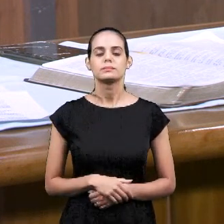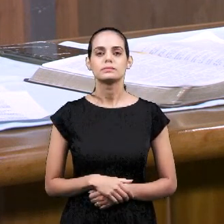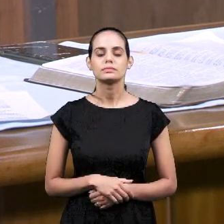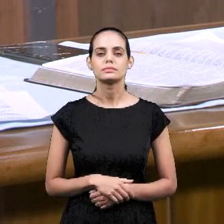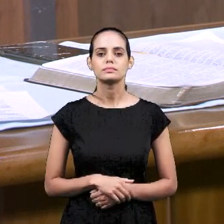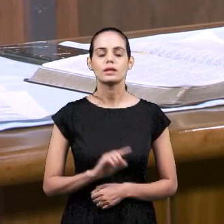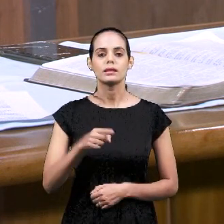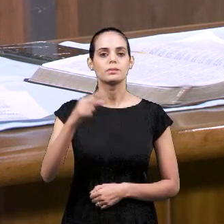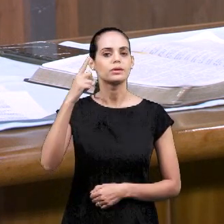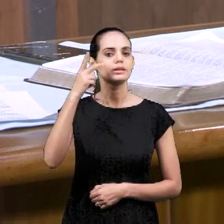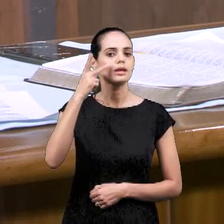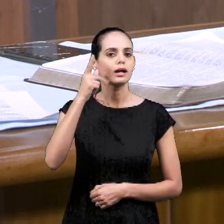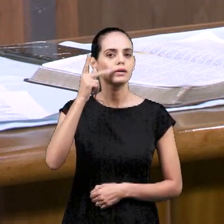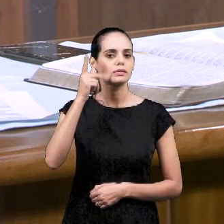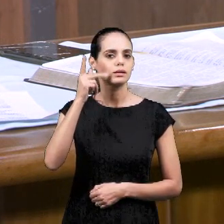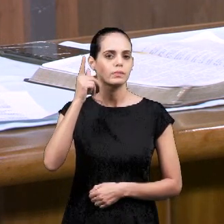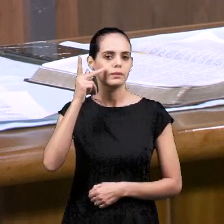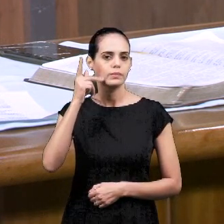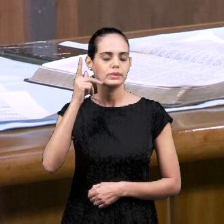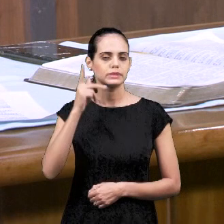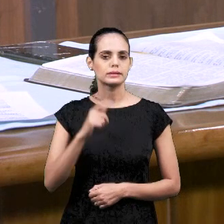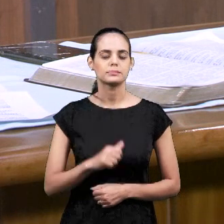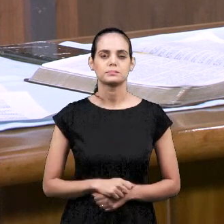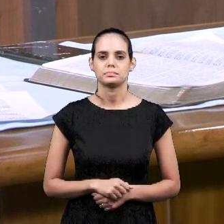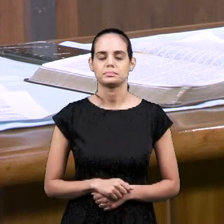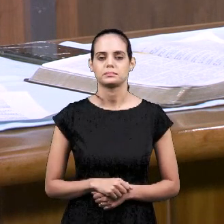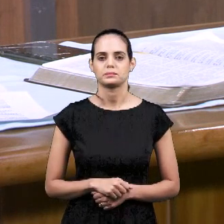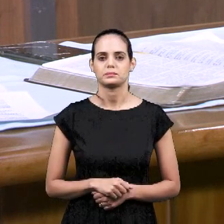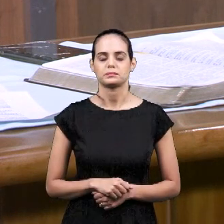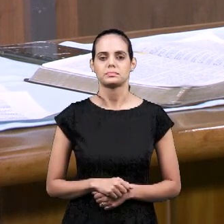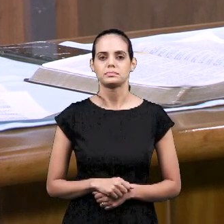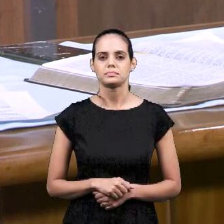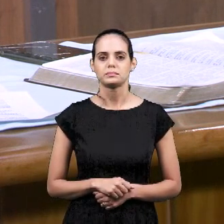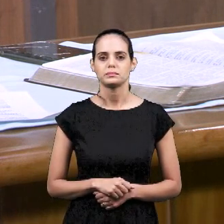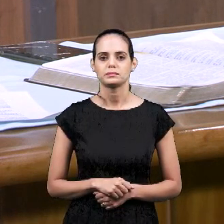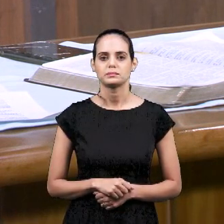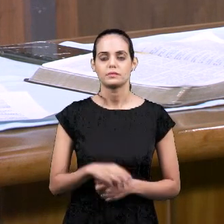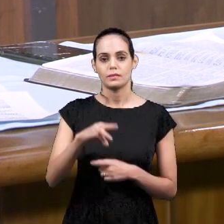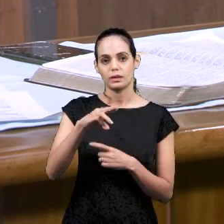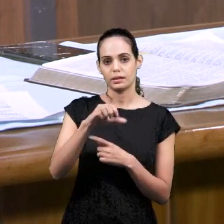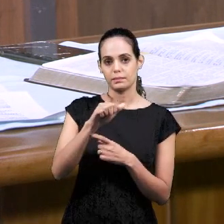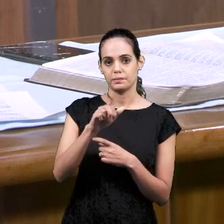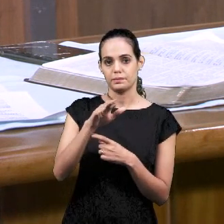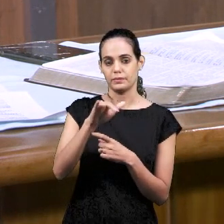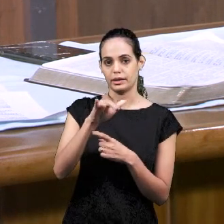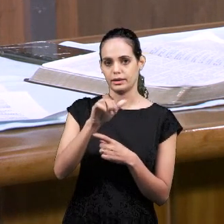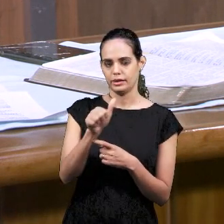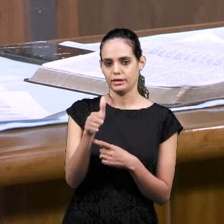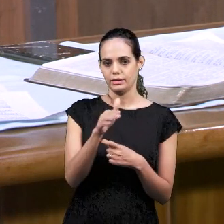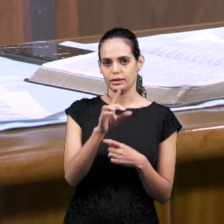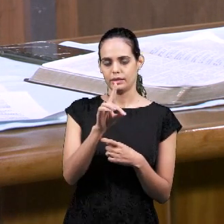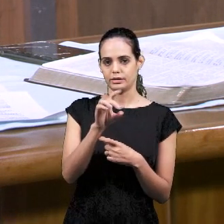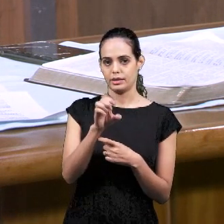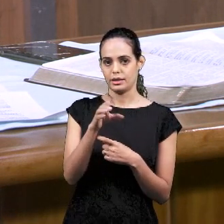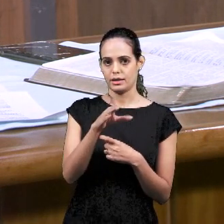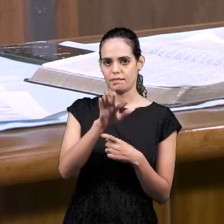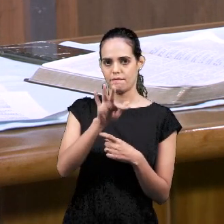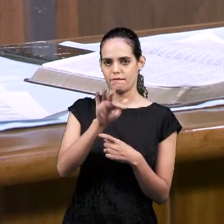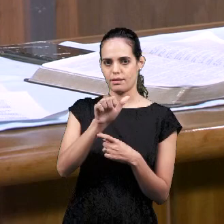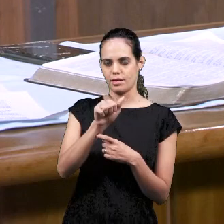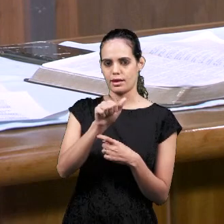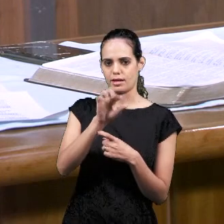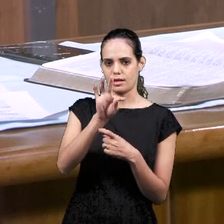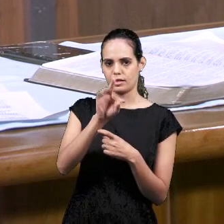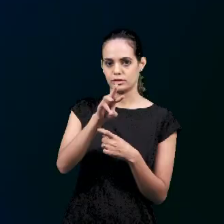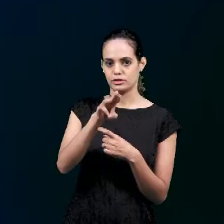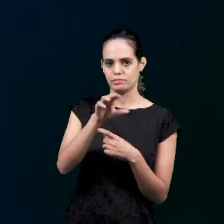d'Itapetinga, à l'intérieur de Bahia. Après, on passe à l'état d'Alagoas, où la sœur Maria de Fatima, du groupe des dames de l'église